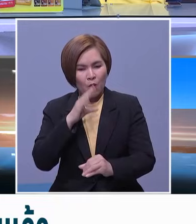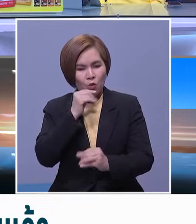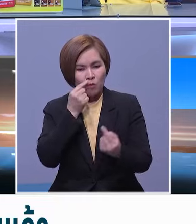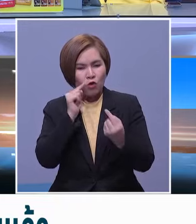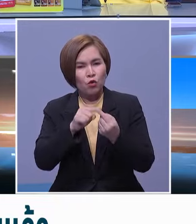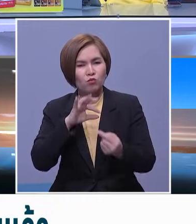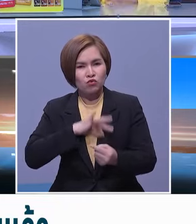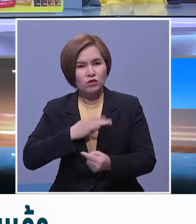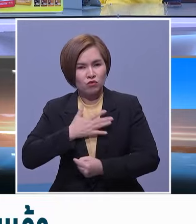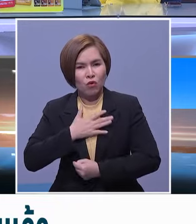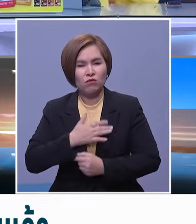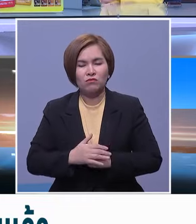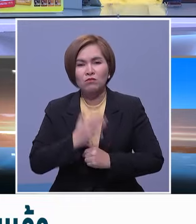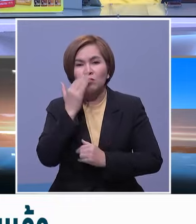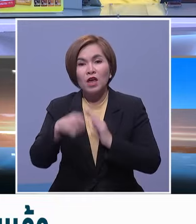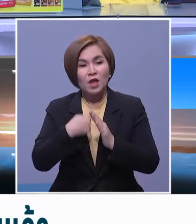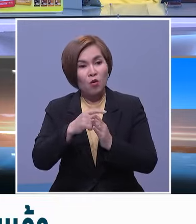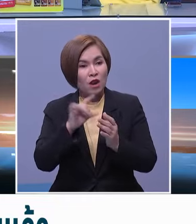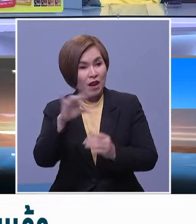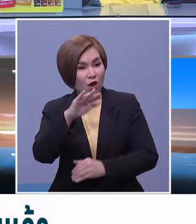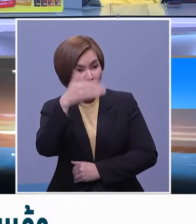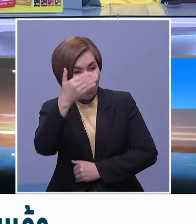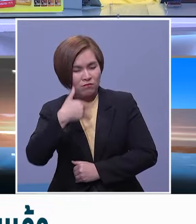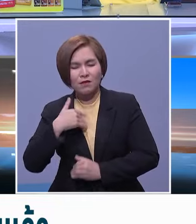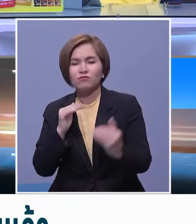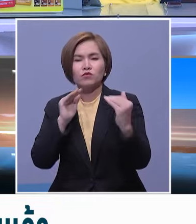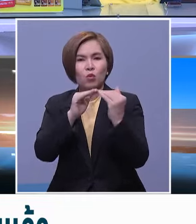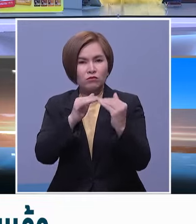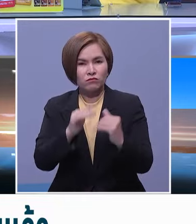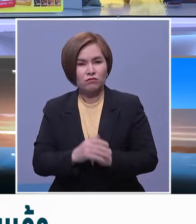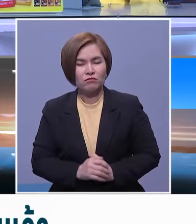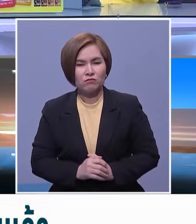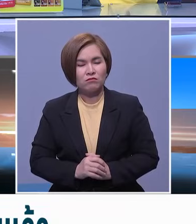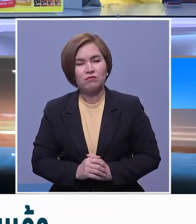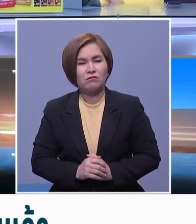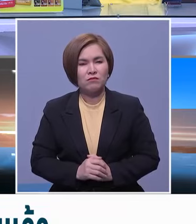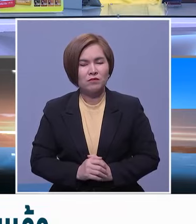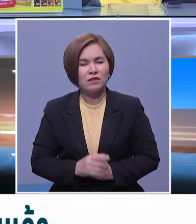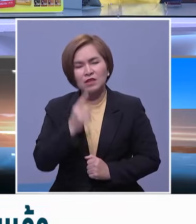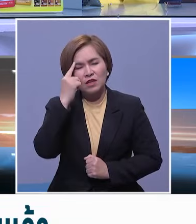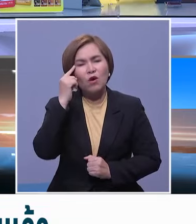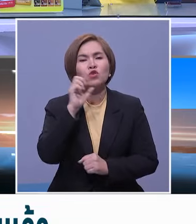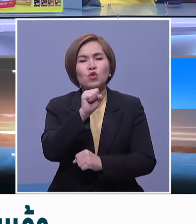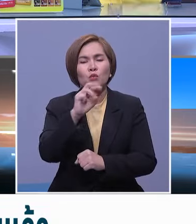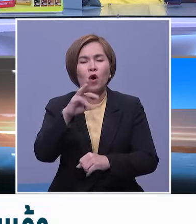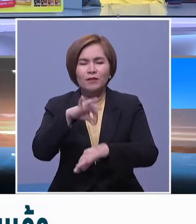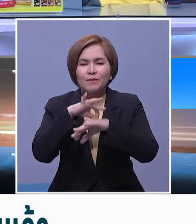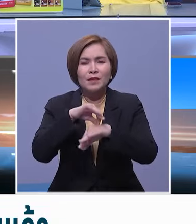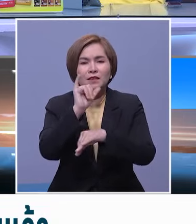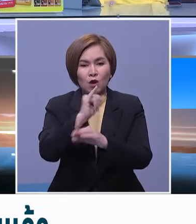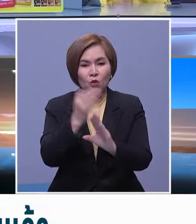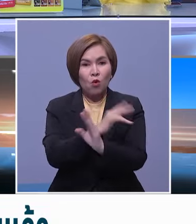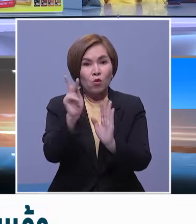เพราะว่าเขาแรงมาก็ต้องแรงกลับขณะเดียวกันมองว่าว่าที่สว.เนี่ยไม่ศึกษากฎหมายมา